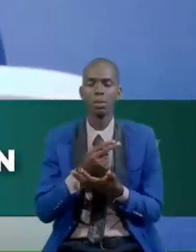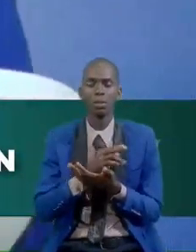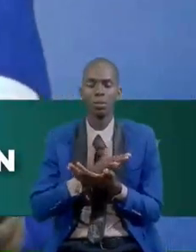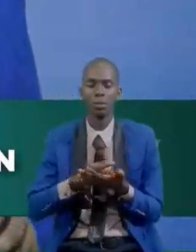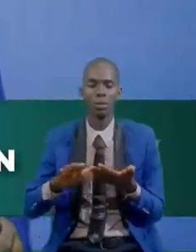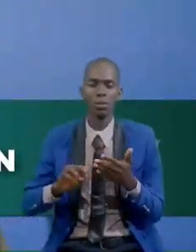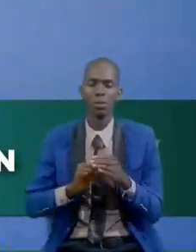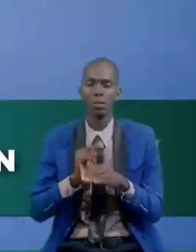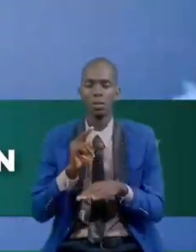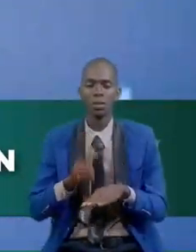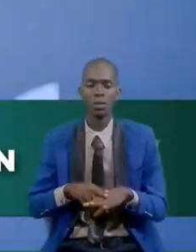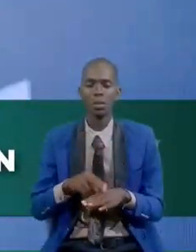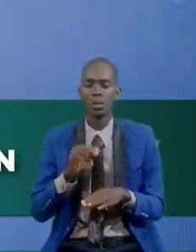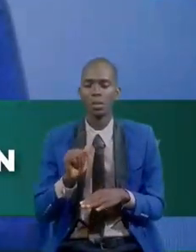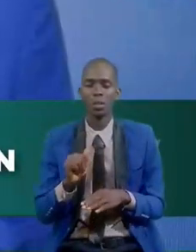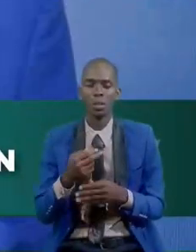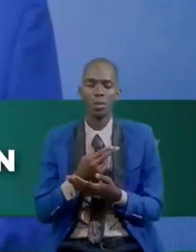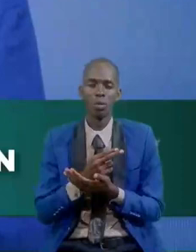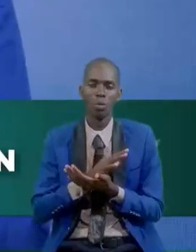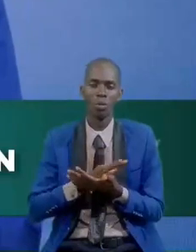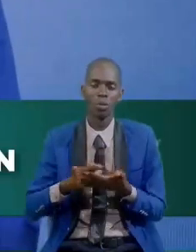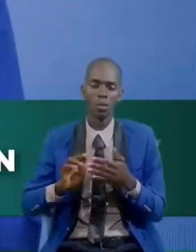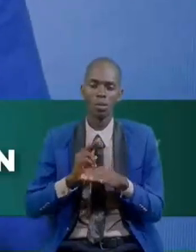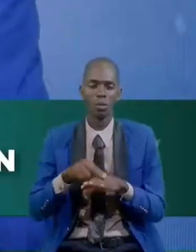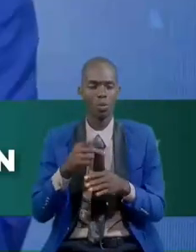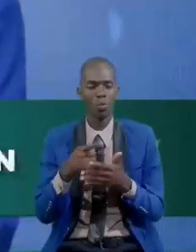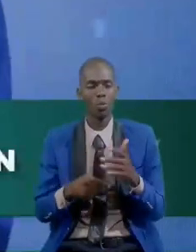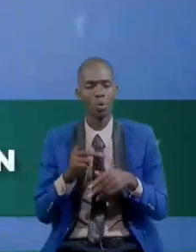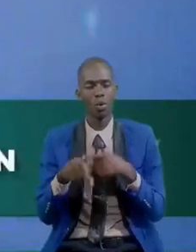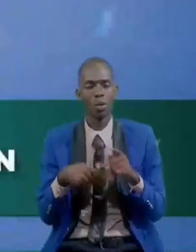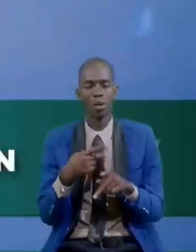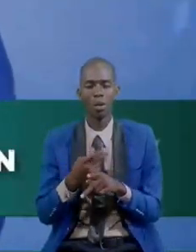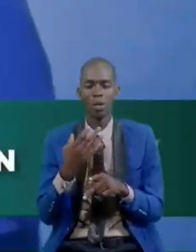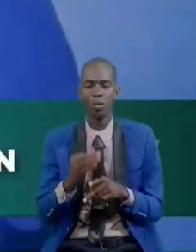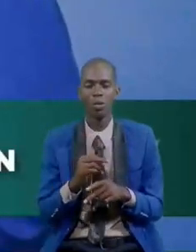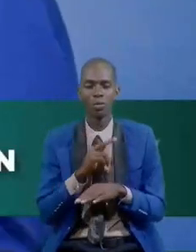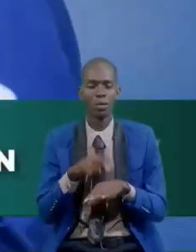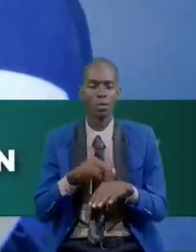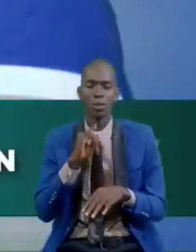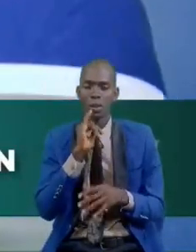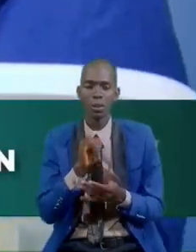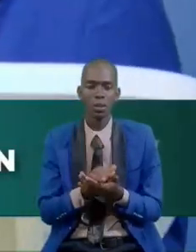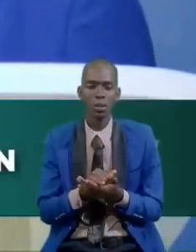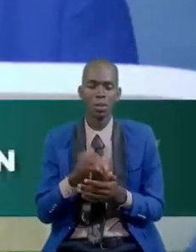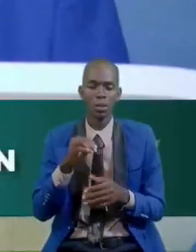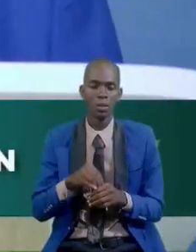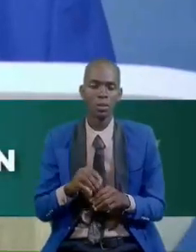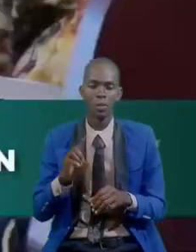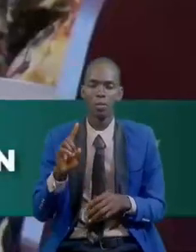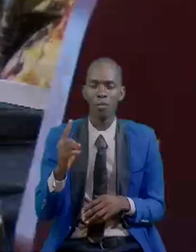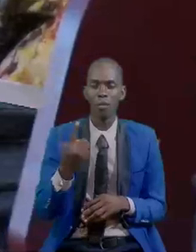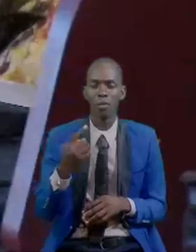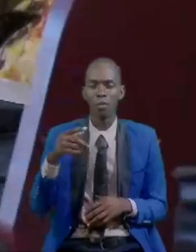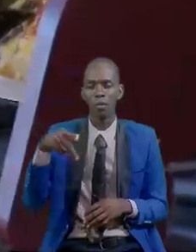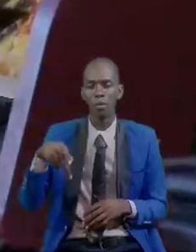sainte. Une nation sainte. Quel type de nation? 1 Pierre,